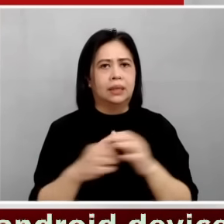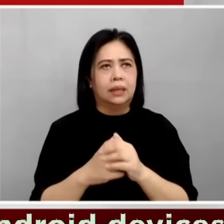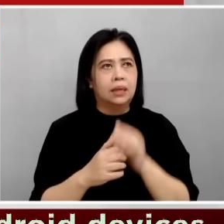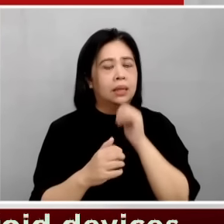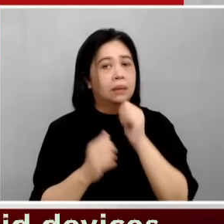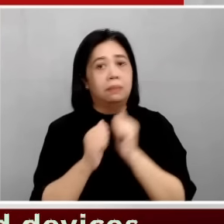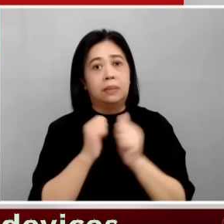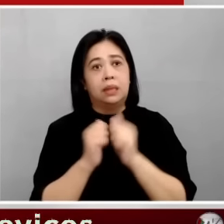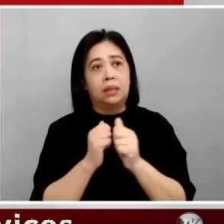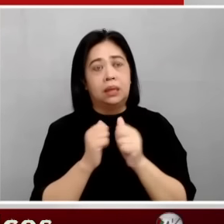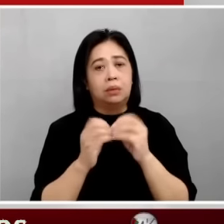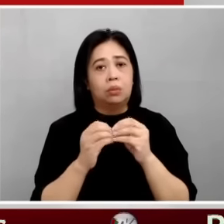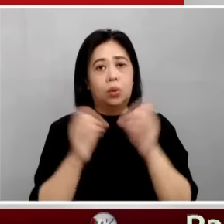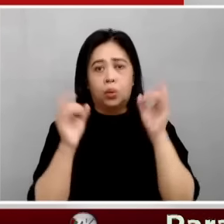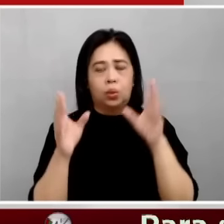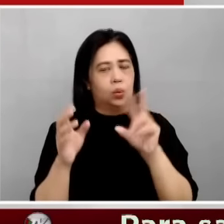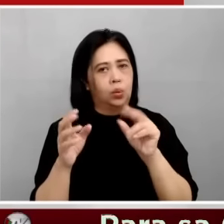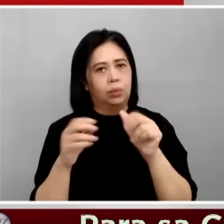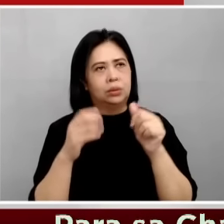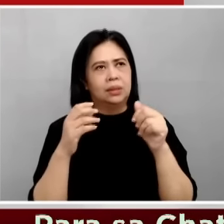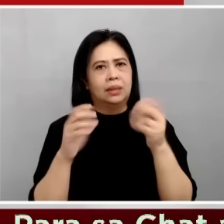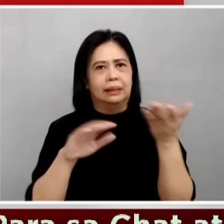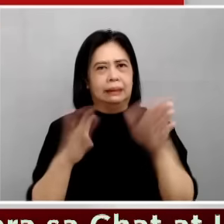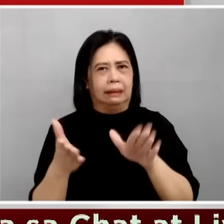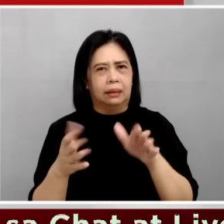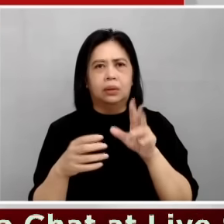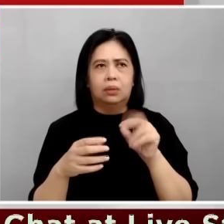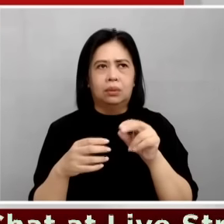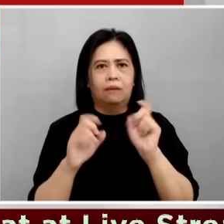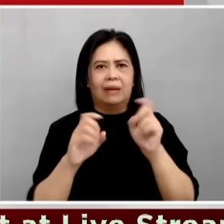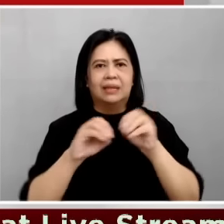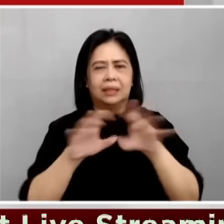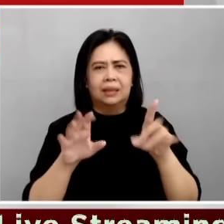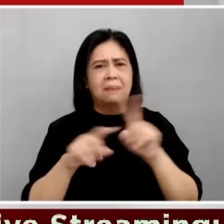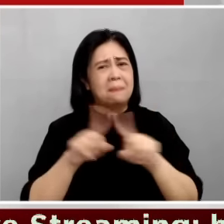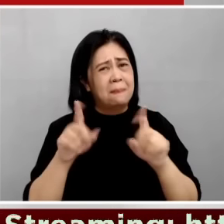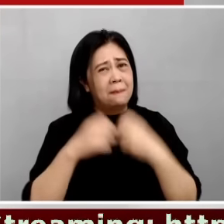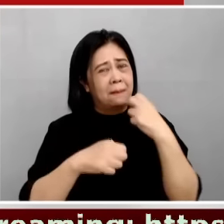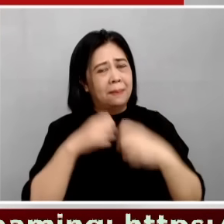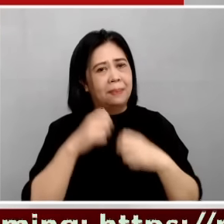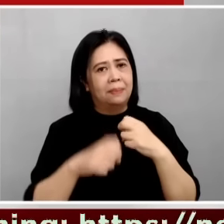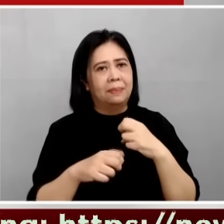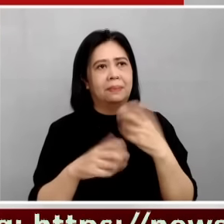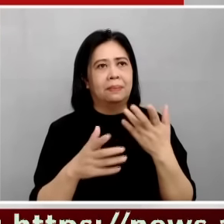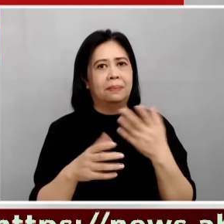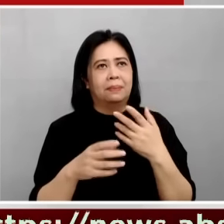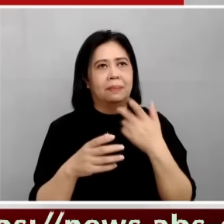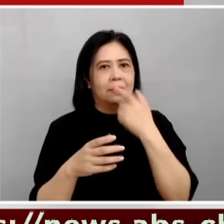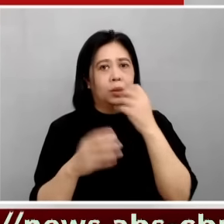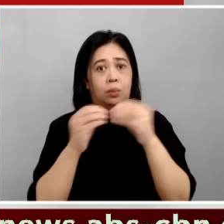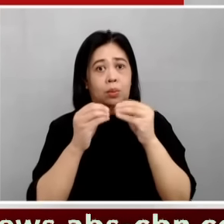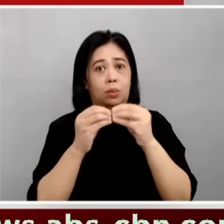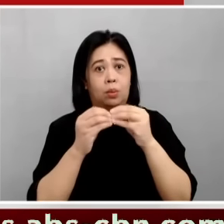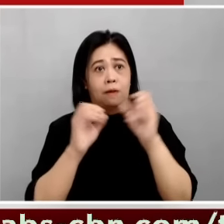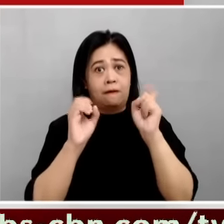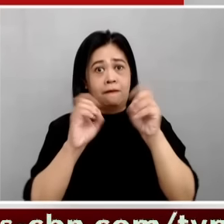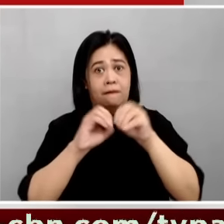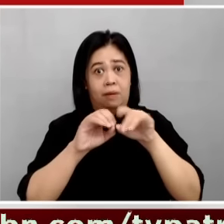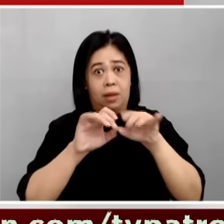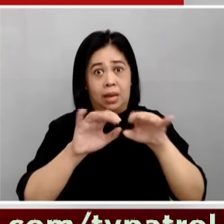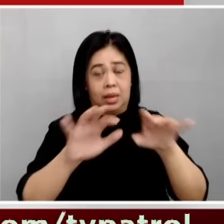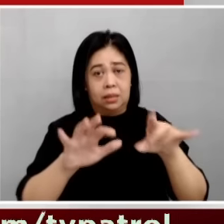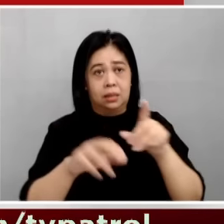na mas deadly siya. Okay. No? Ang problema lang doon, kasi syempre dahil mas mabilis ang pagkalat